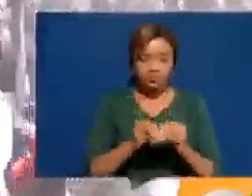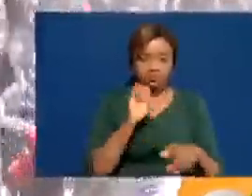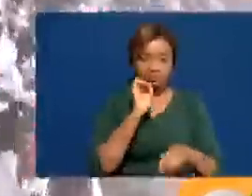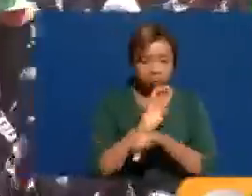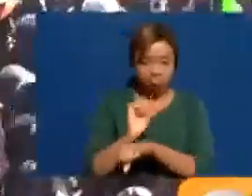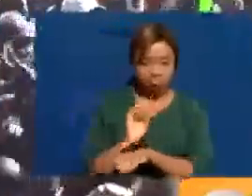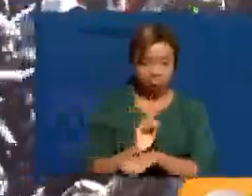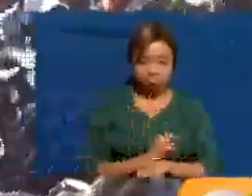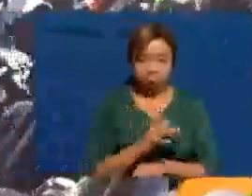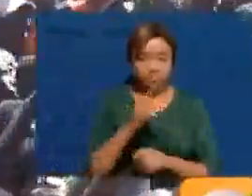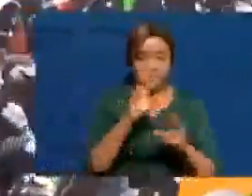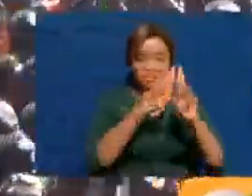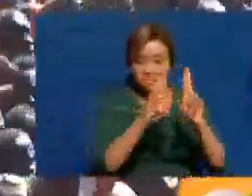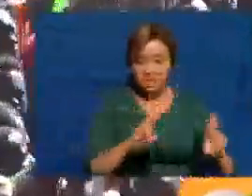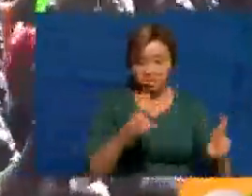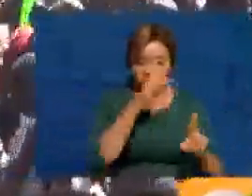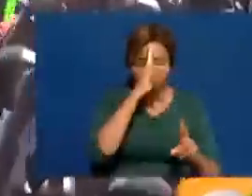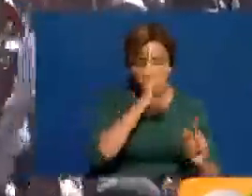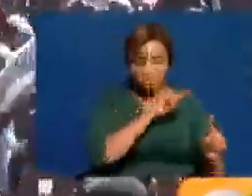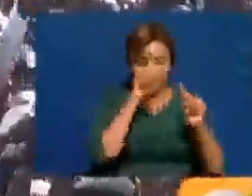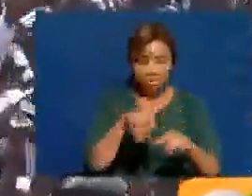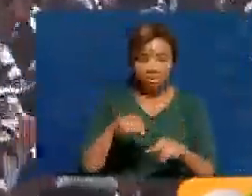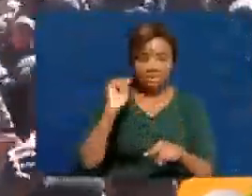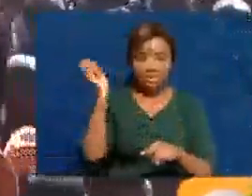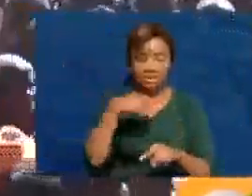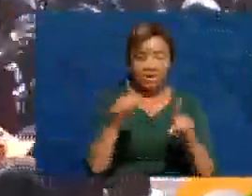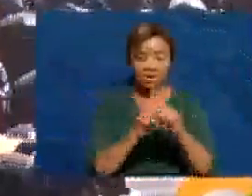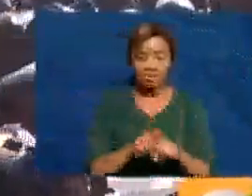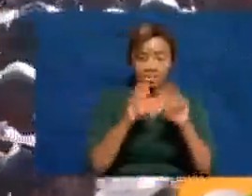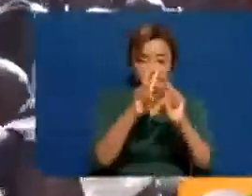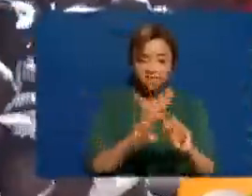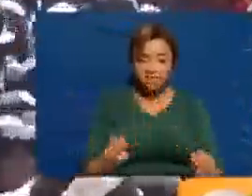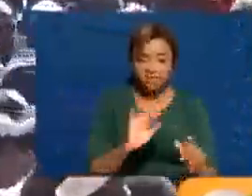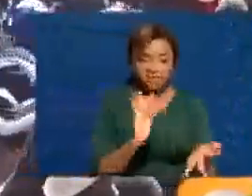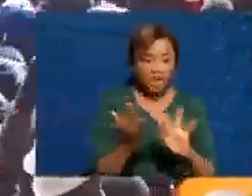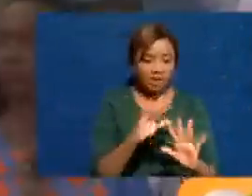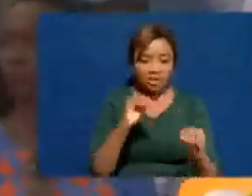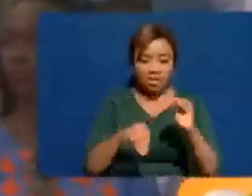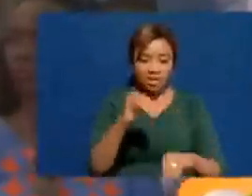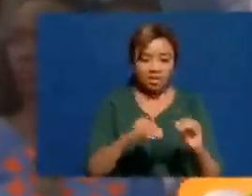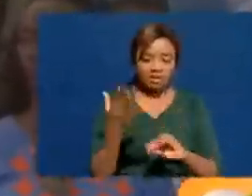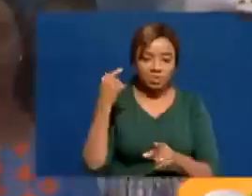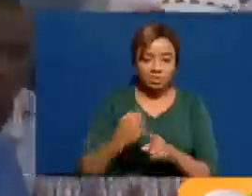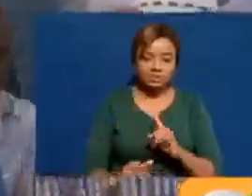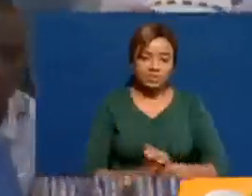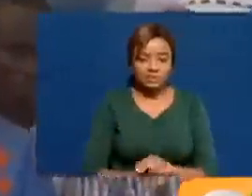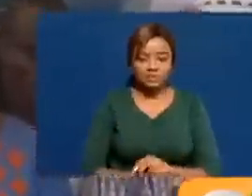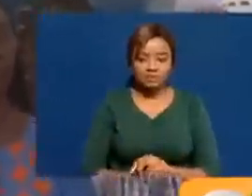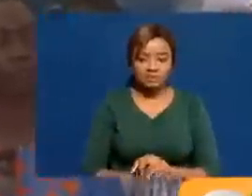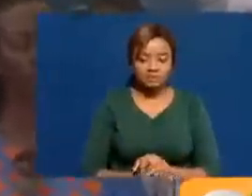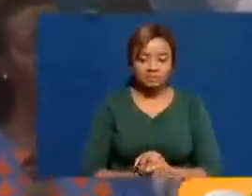kimataifa kutua nchini kuchunguza upya matokeo ya uchaguzi wa mwaka jana wa urais. Kwanza